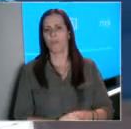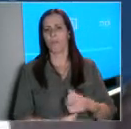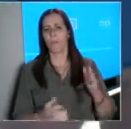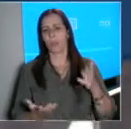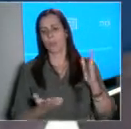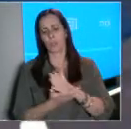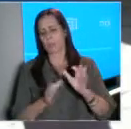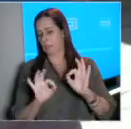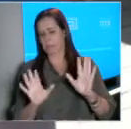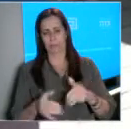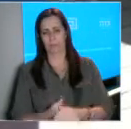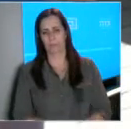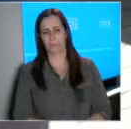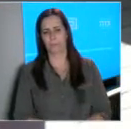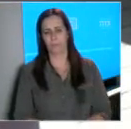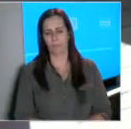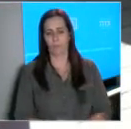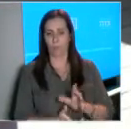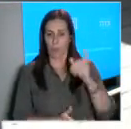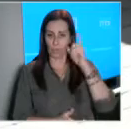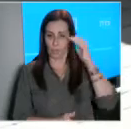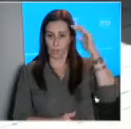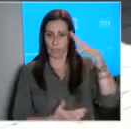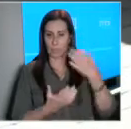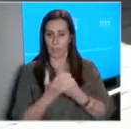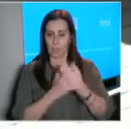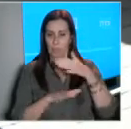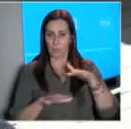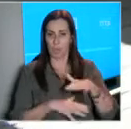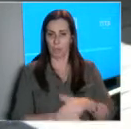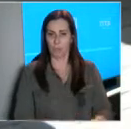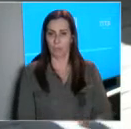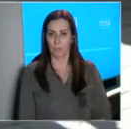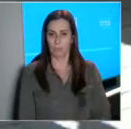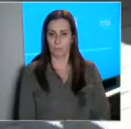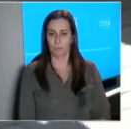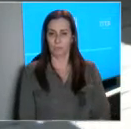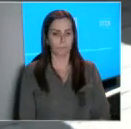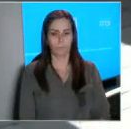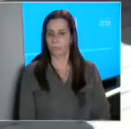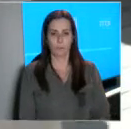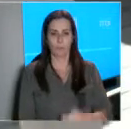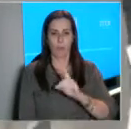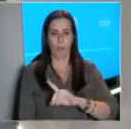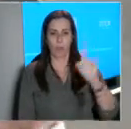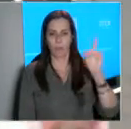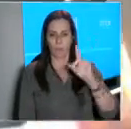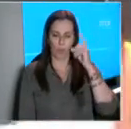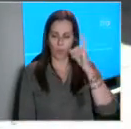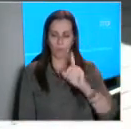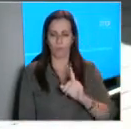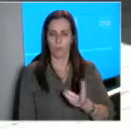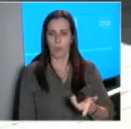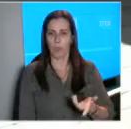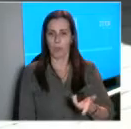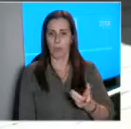ומה שהחליטו זה בסדר. אתה חושב שגנץ הצליח להרכיב ממשלה בסופו של דבר? לא, לא חושב. הוא